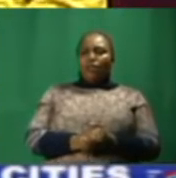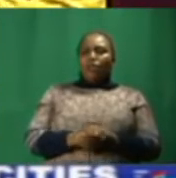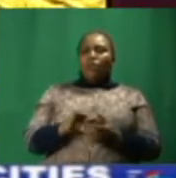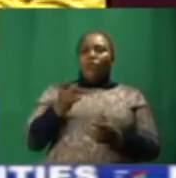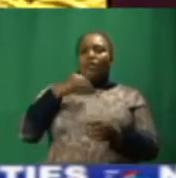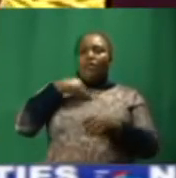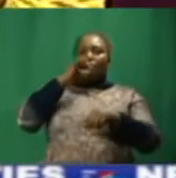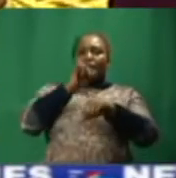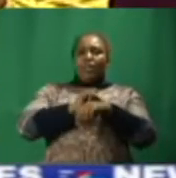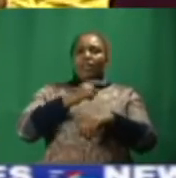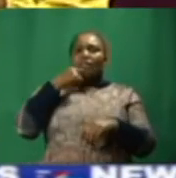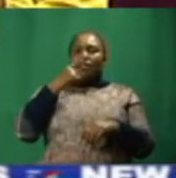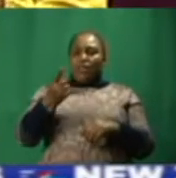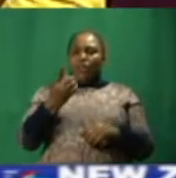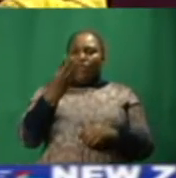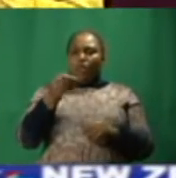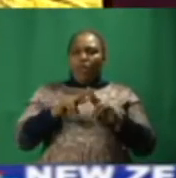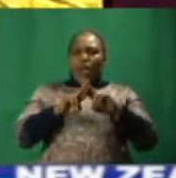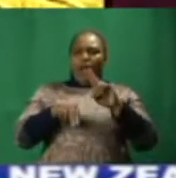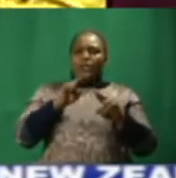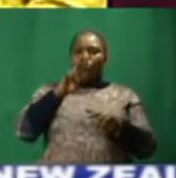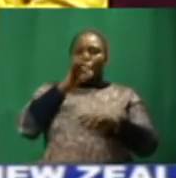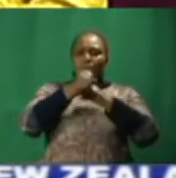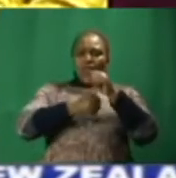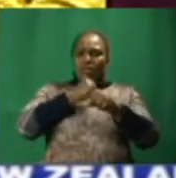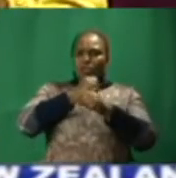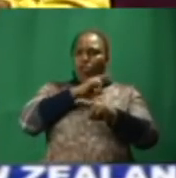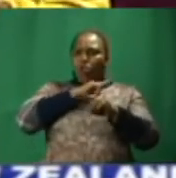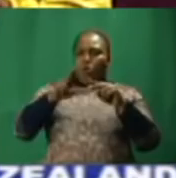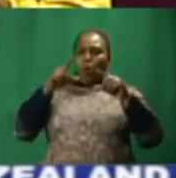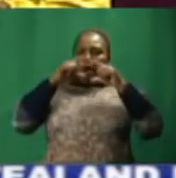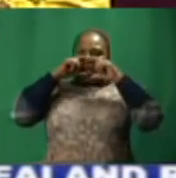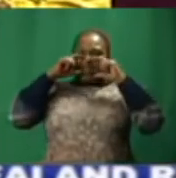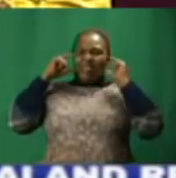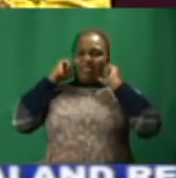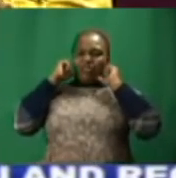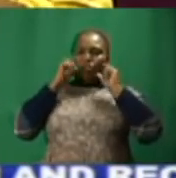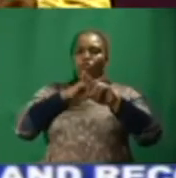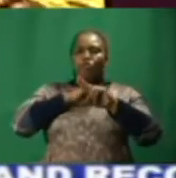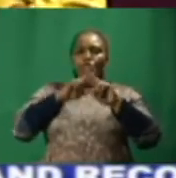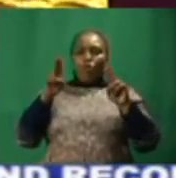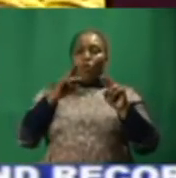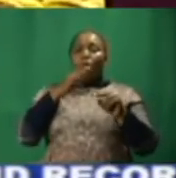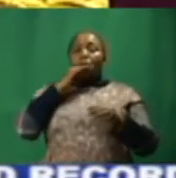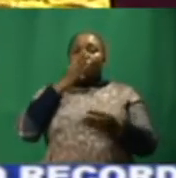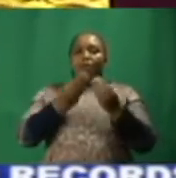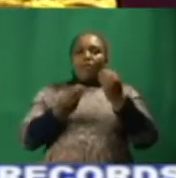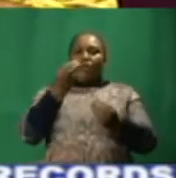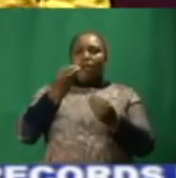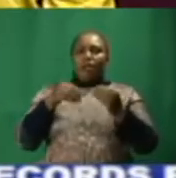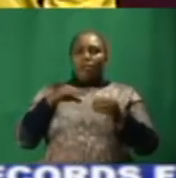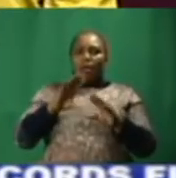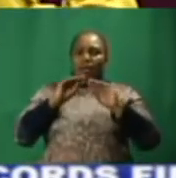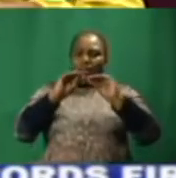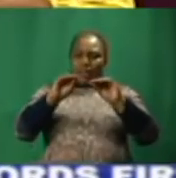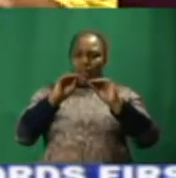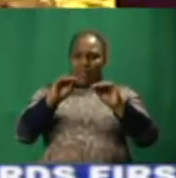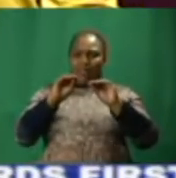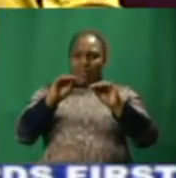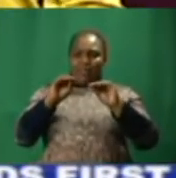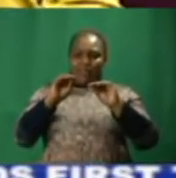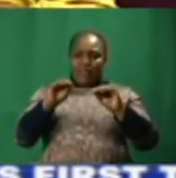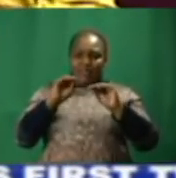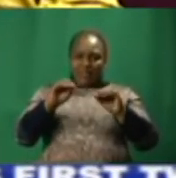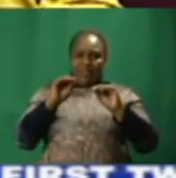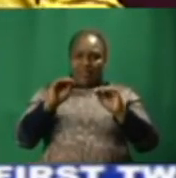ukuthi umfana lo ngephansi kweminyaka lemibili imask ivele asimfaki. Bamfana asibafundise bamfana bafundza ngekuthi babone ndlondlo.